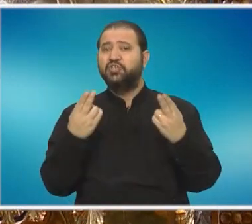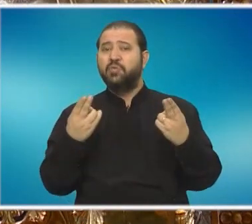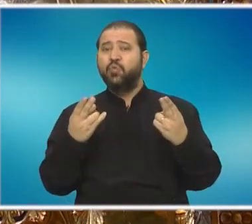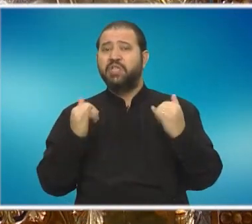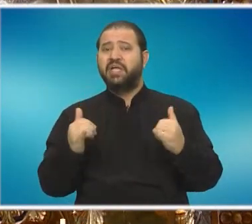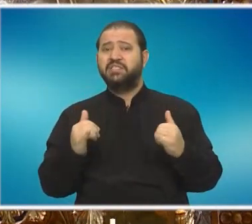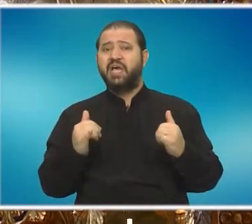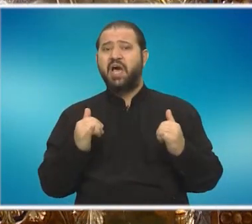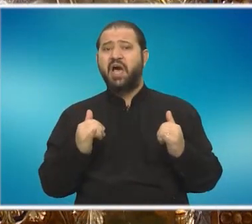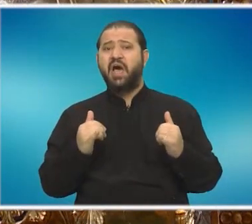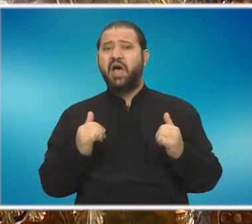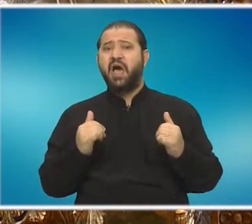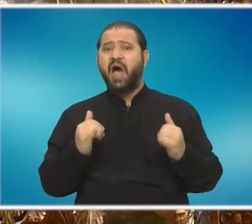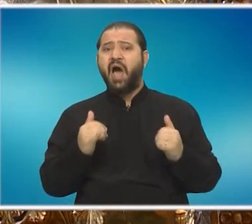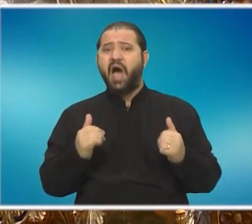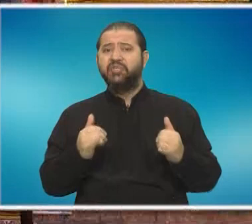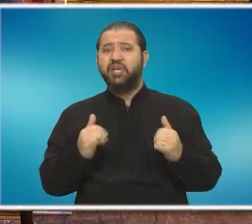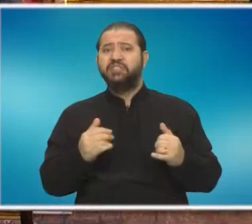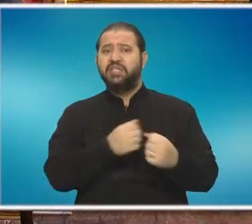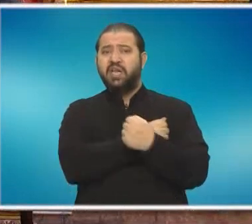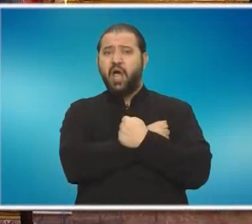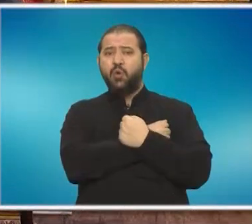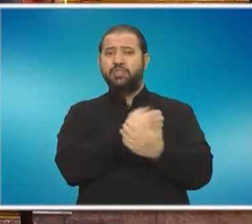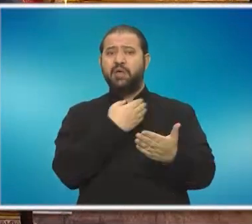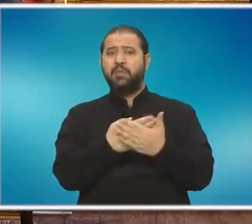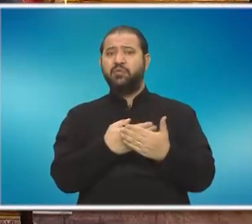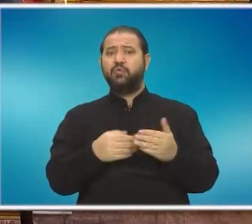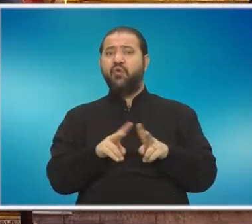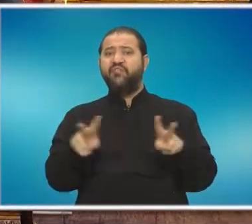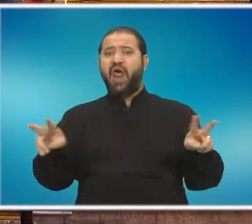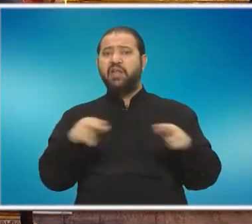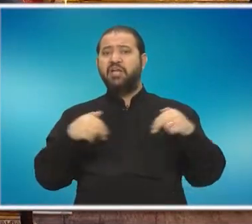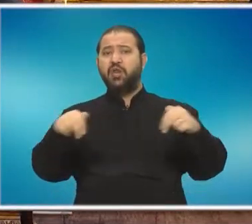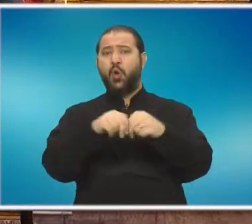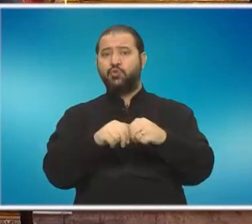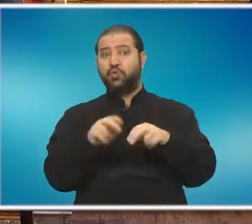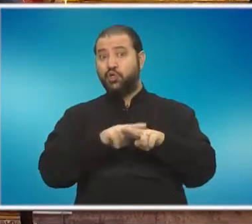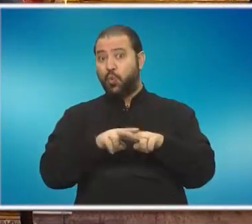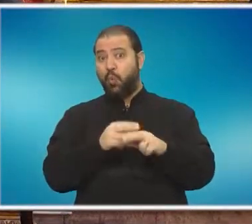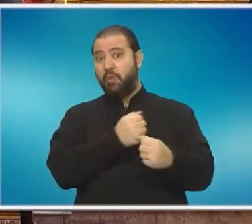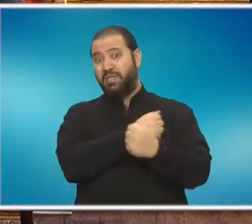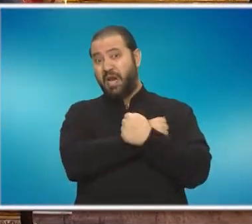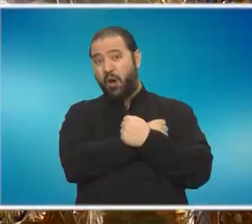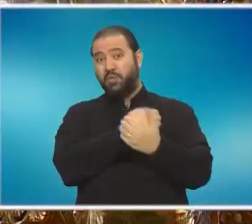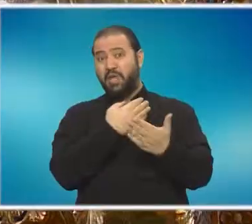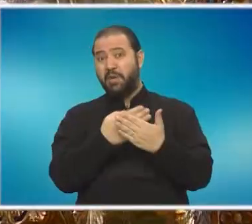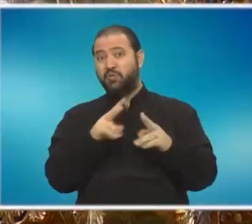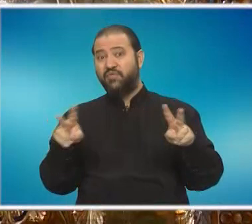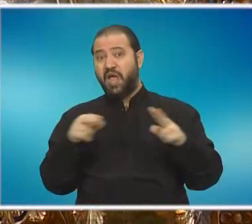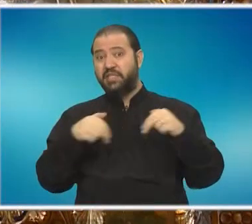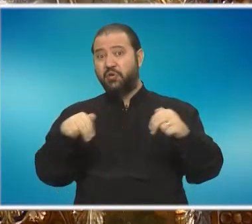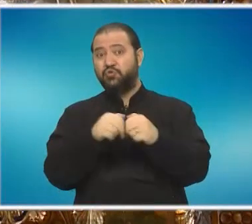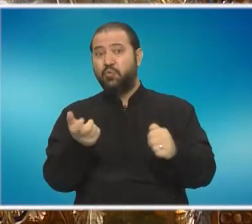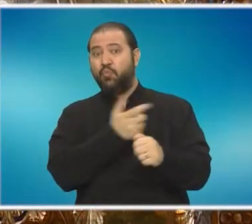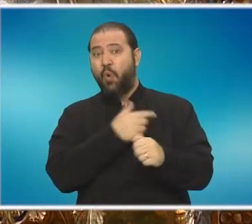această dragoste față de aproapele și în ce fel dragostea față de aproapele poate fi o mărturisire și